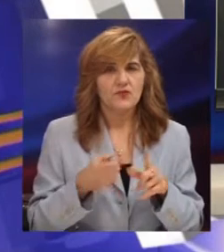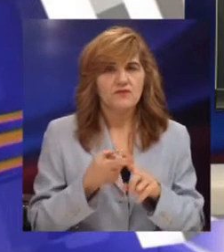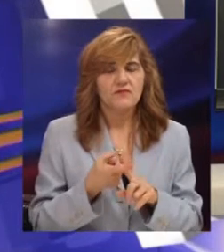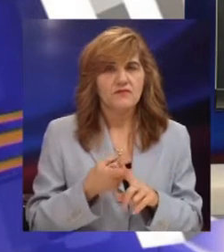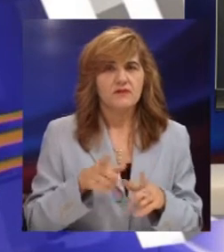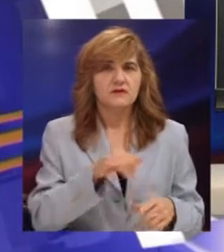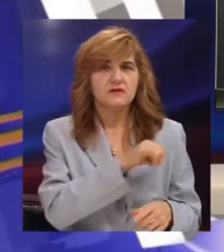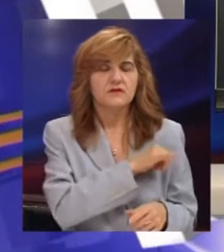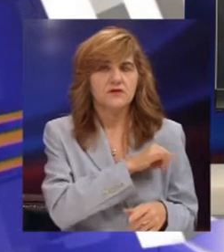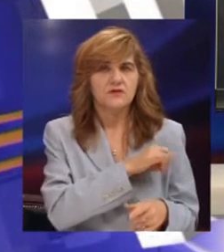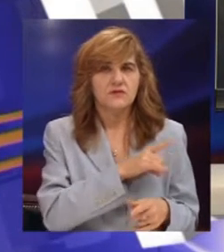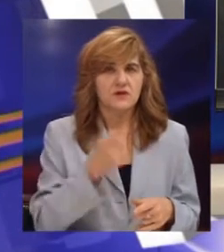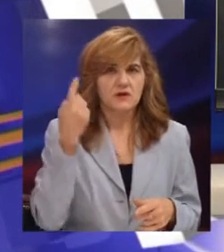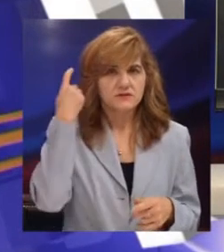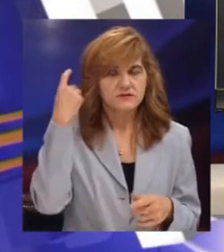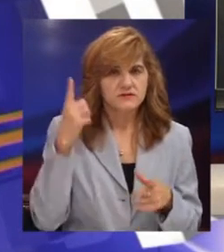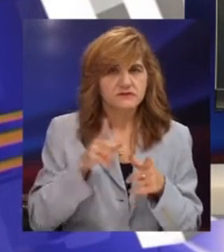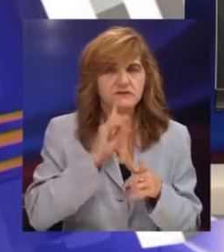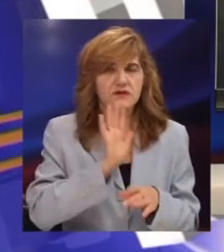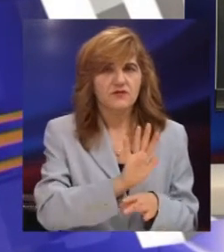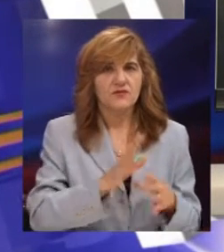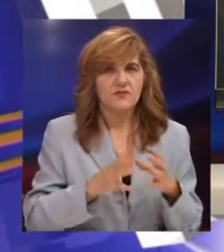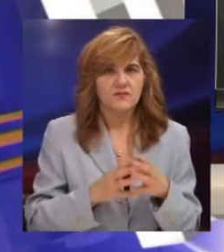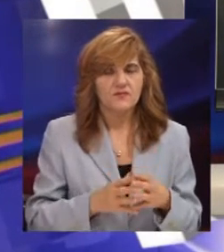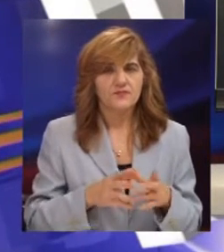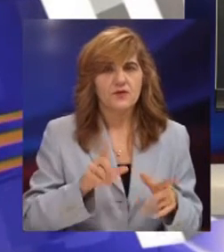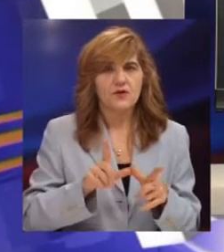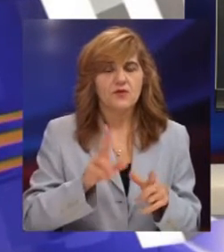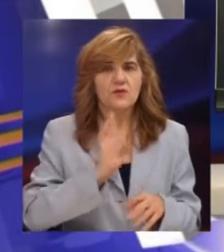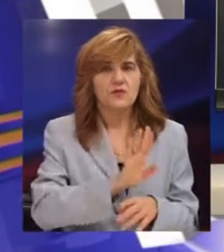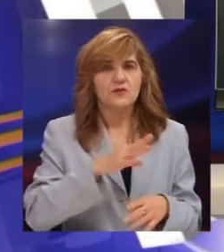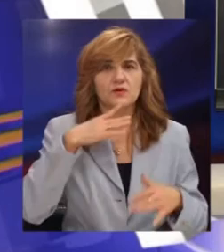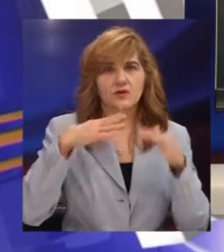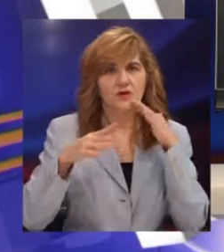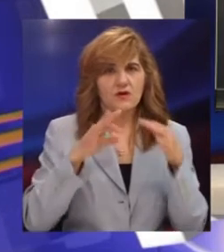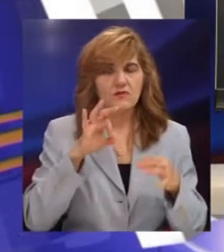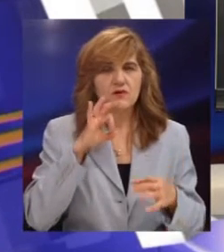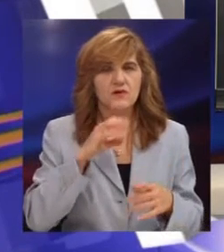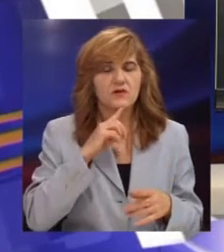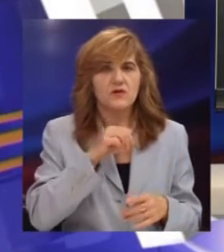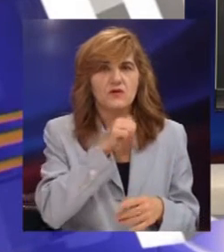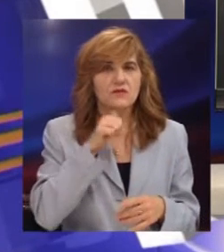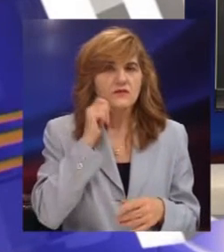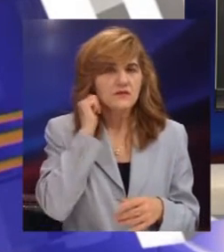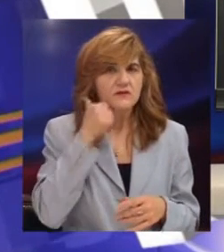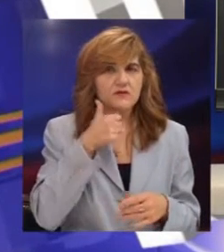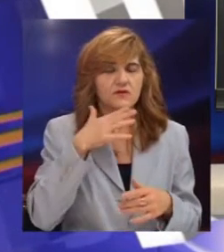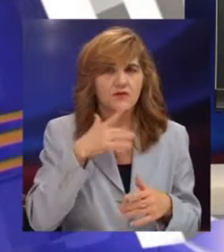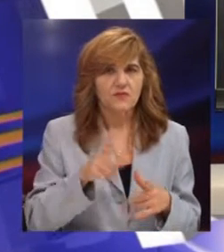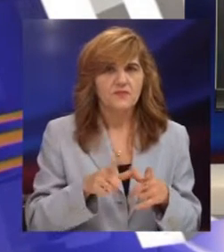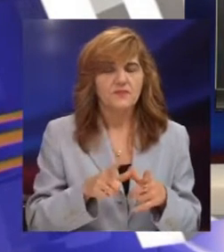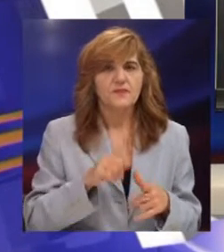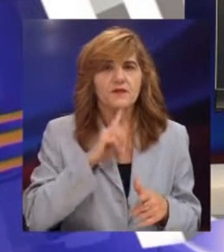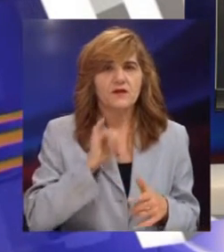izdali Zavod za kulturu Vojvodine i Pokrajinski zaštitnik građana. O zborniku su govorili autorke radova Katinka Beretka